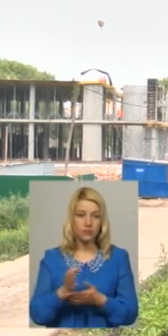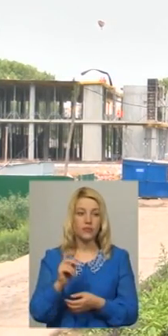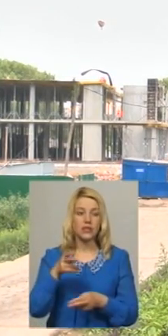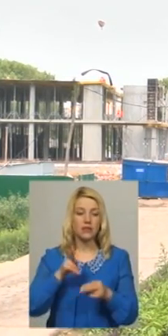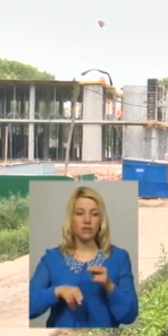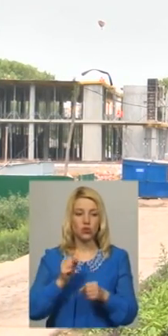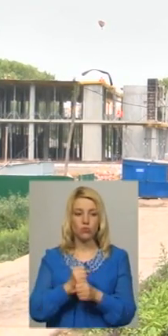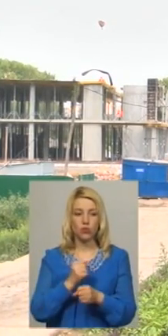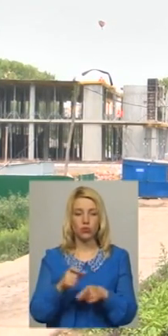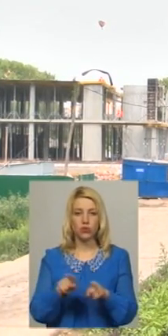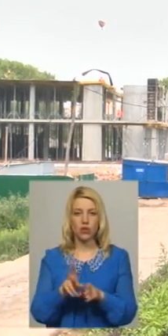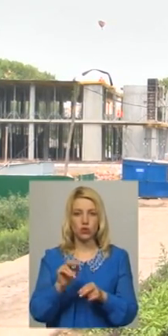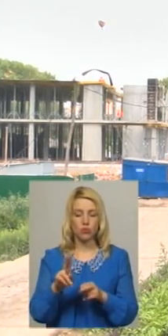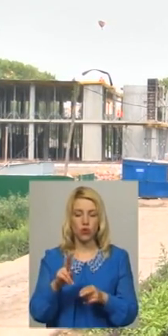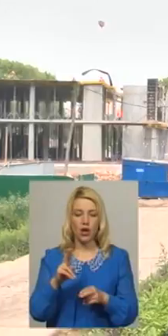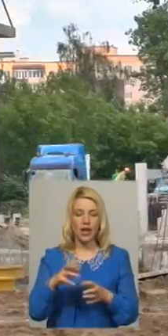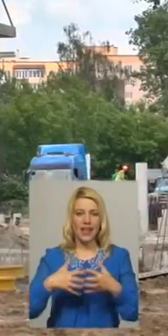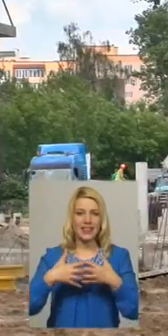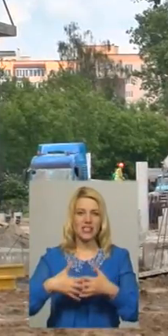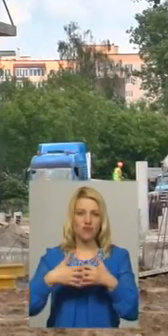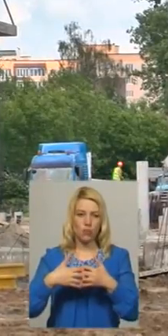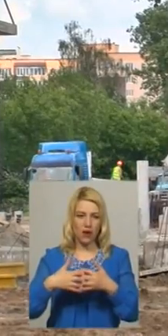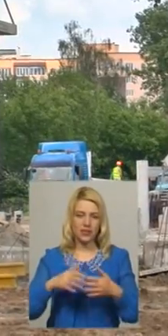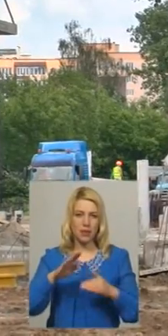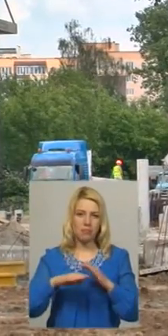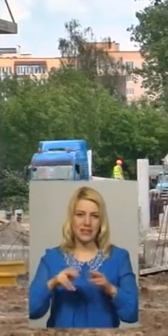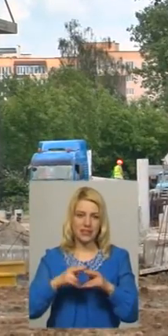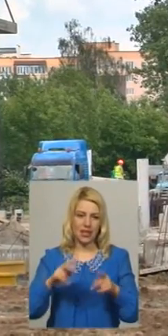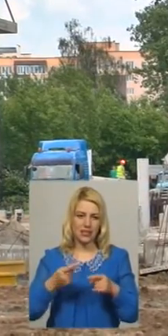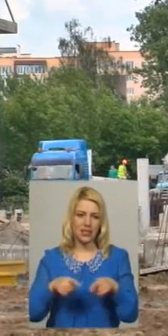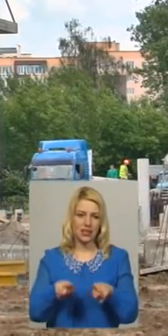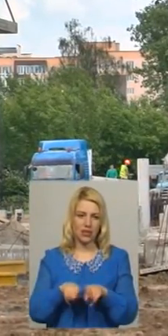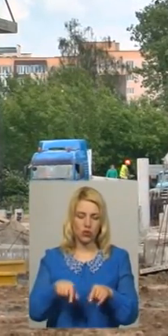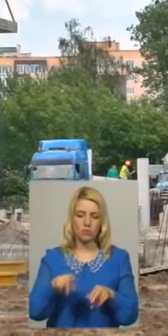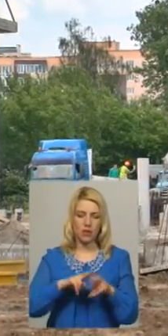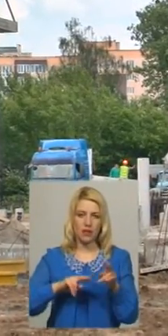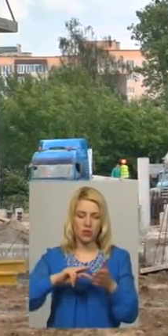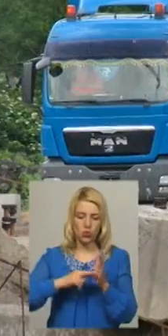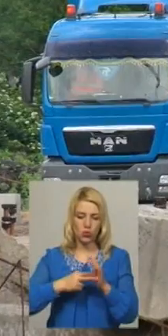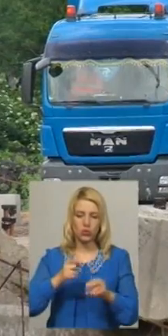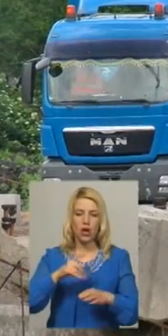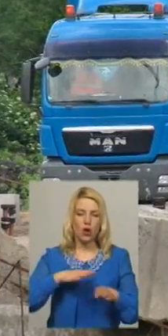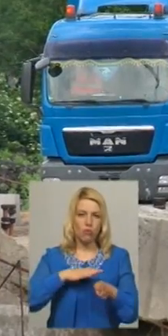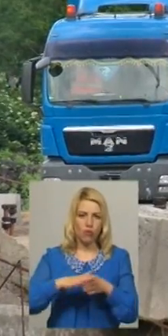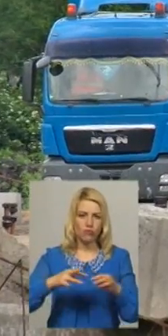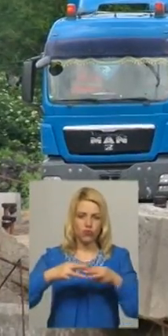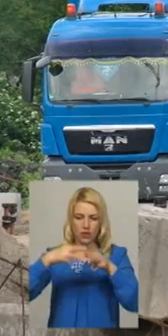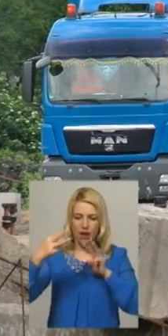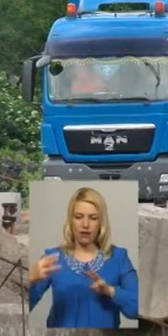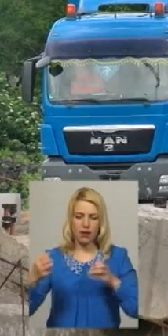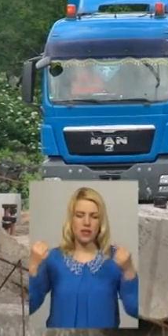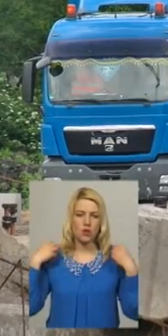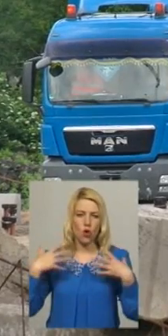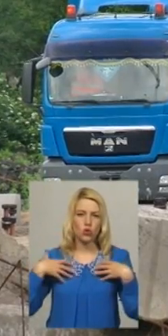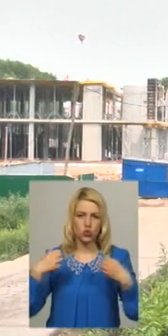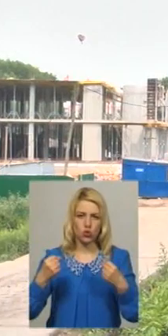Завершуємо роботи також по трансформаторній підстанції. За його словами, цього року планують повністю змонтувати каркас фізкультурно-оздоровчого комплексу та